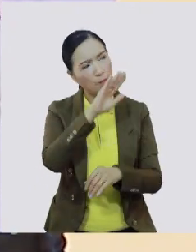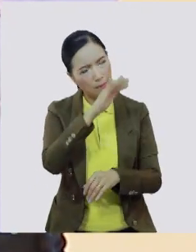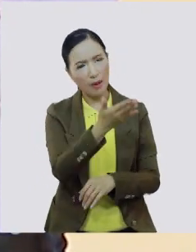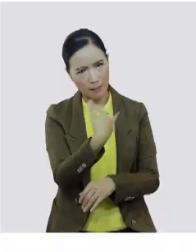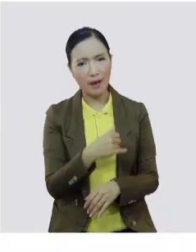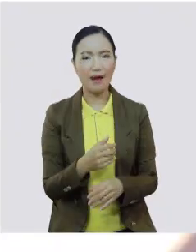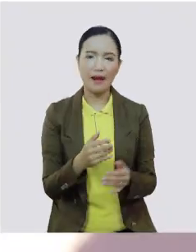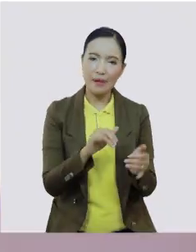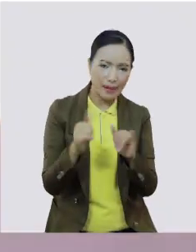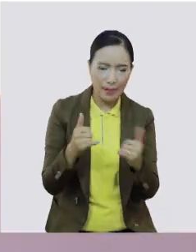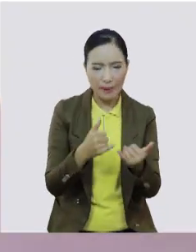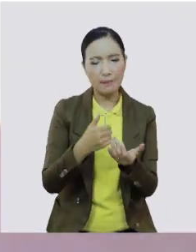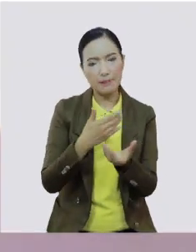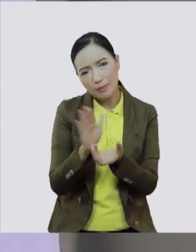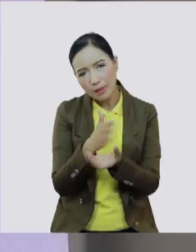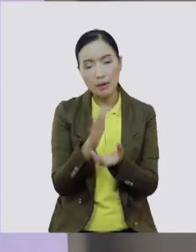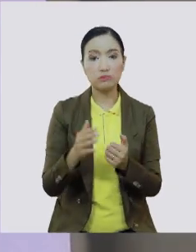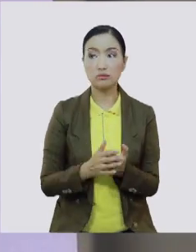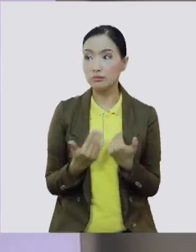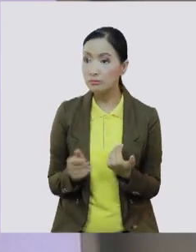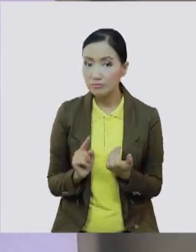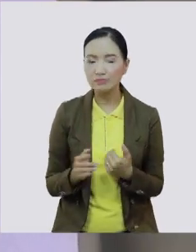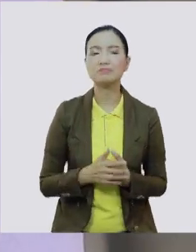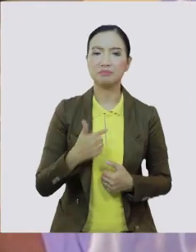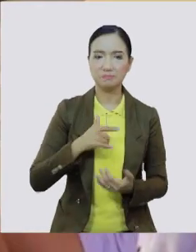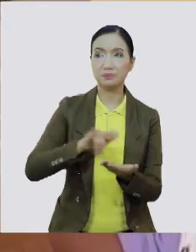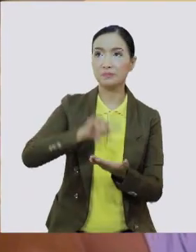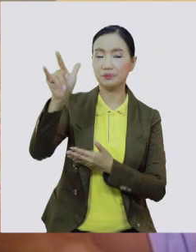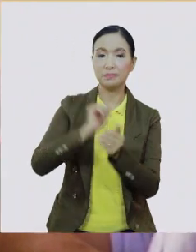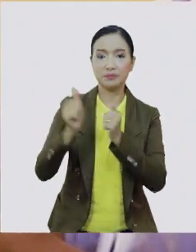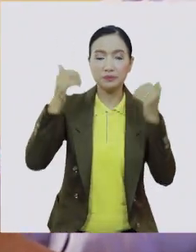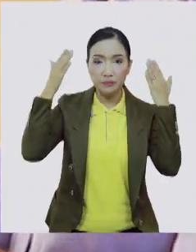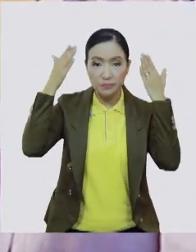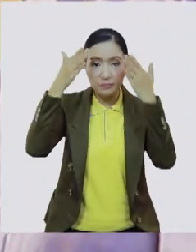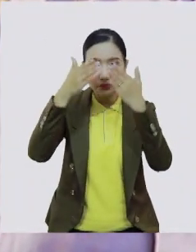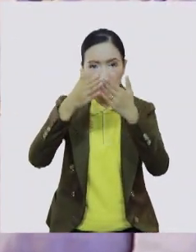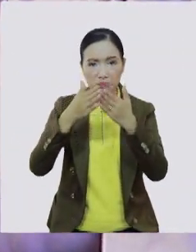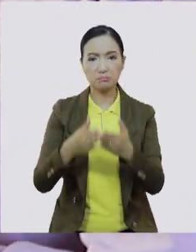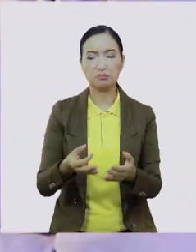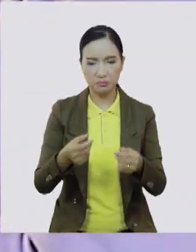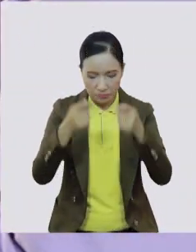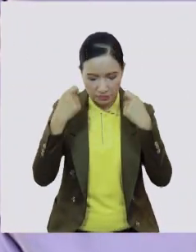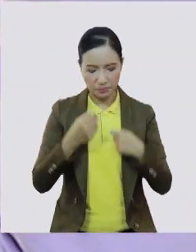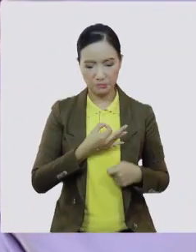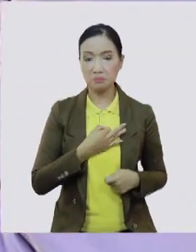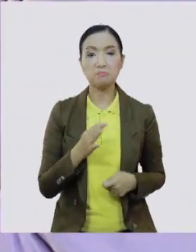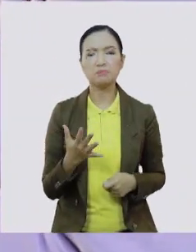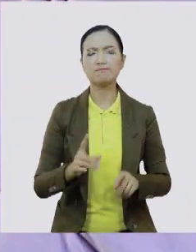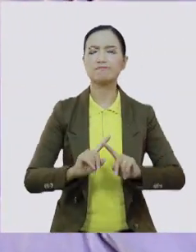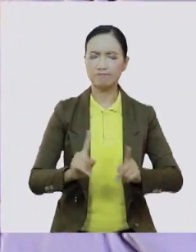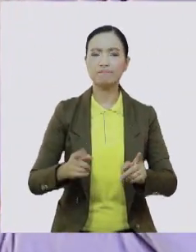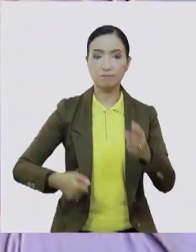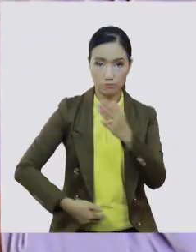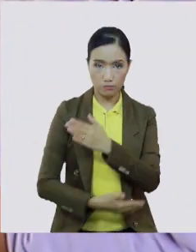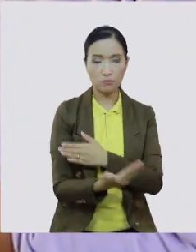จารย์หน่อย ปัจจุบันนี้ผลงานเป็นยังไงครับ ล่าสุดก็ไปแข่งแมตช์ในอินโดแต่ว่าไม่เป็นไรค่ะคือไม่ได้เหรียญแต่ก็คือมีโอกาสได้เ